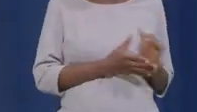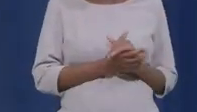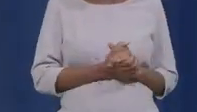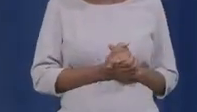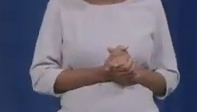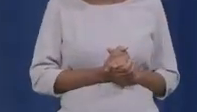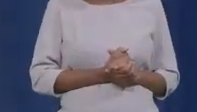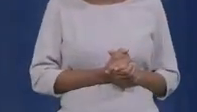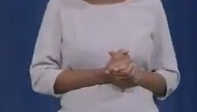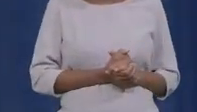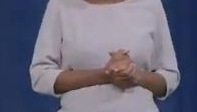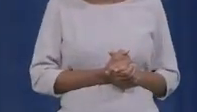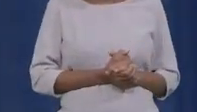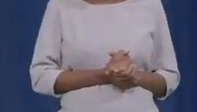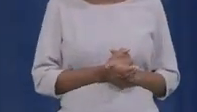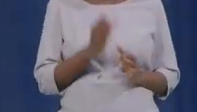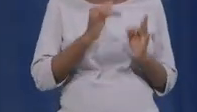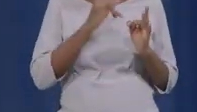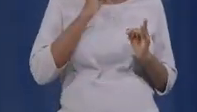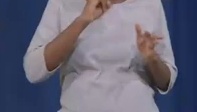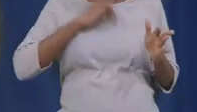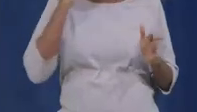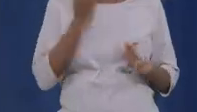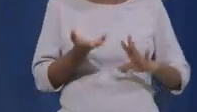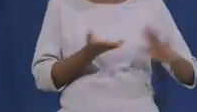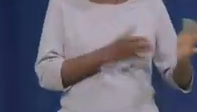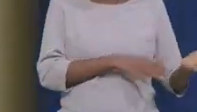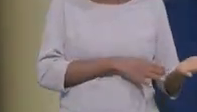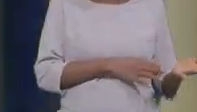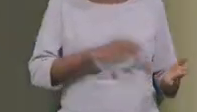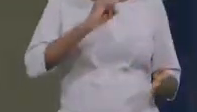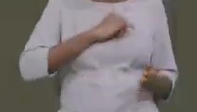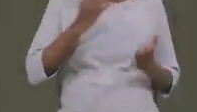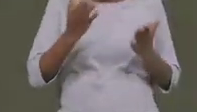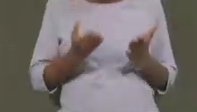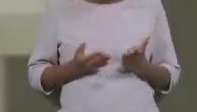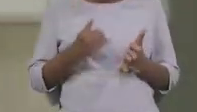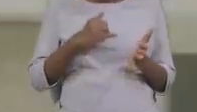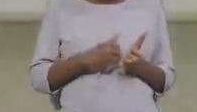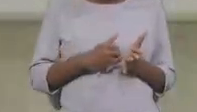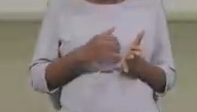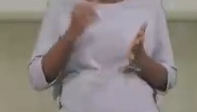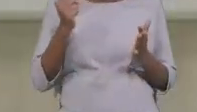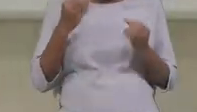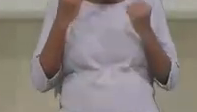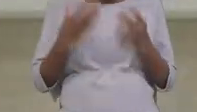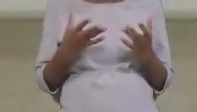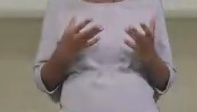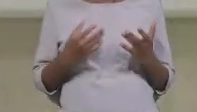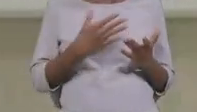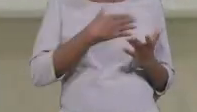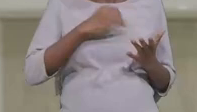je meurs. Où je meurs. Je veux ça